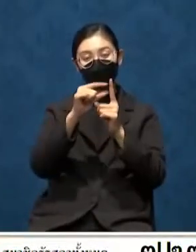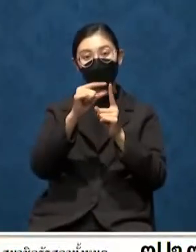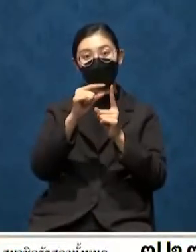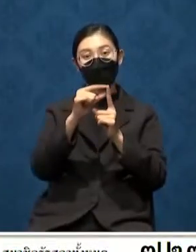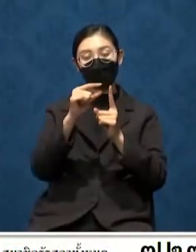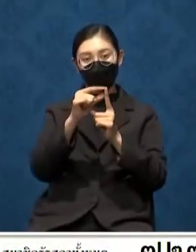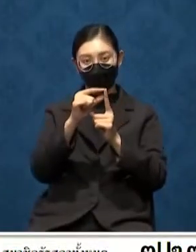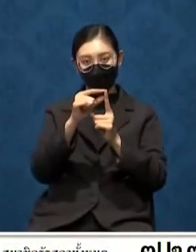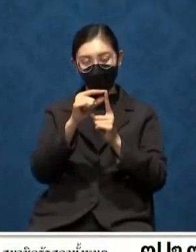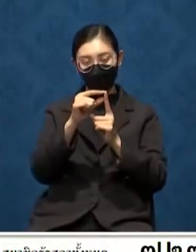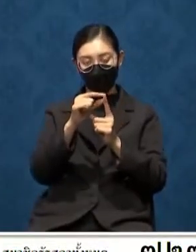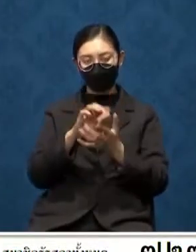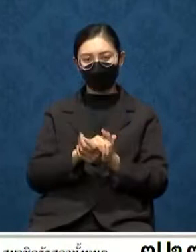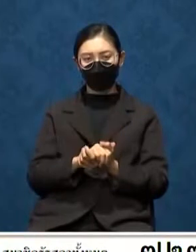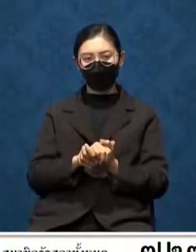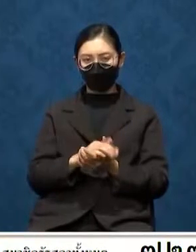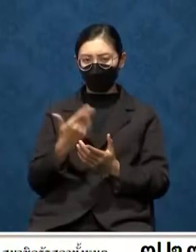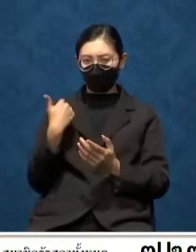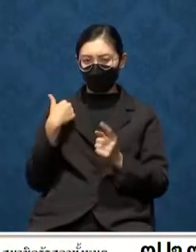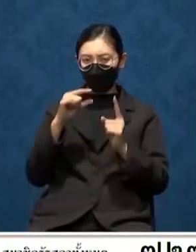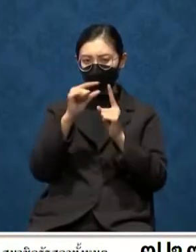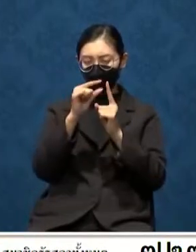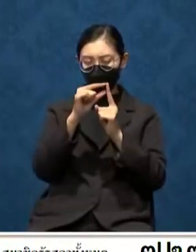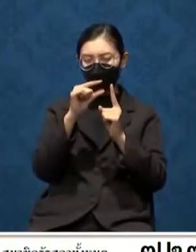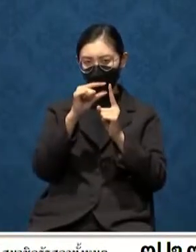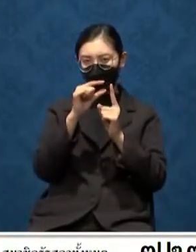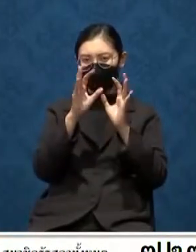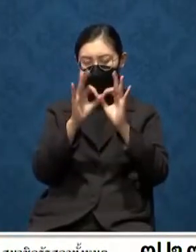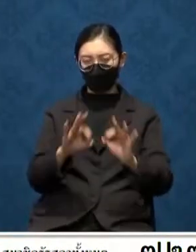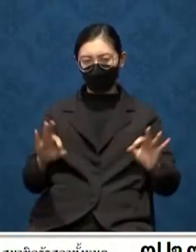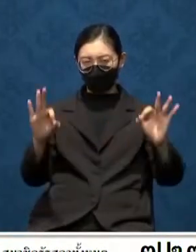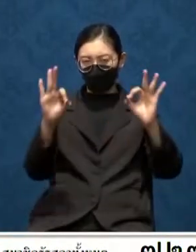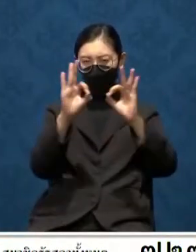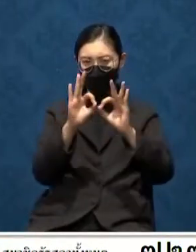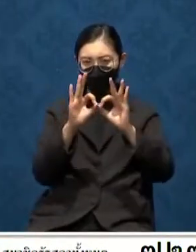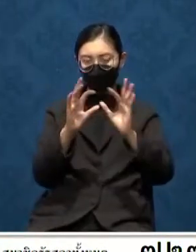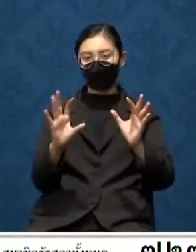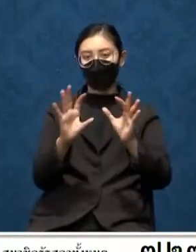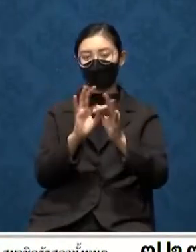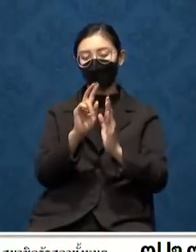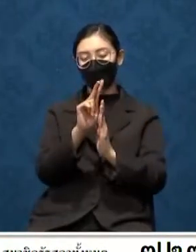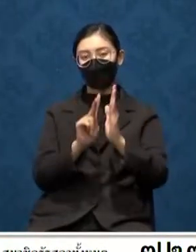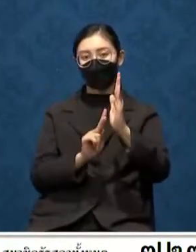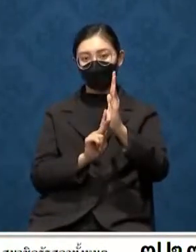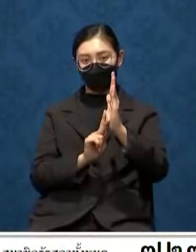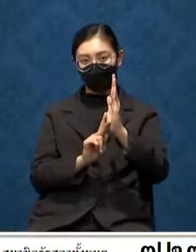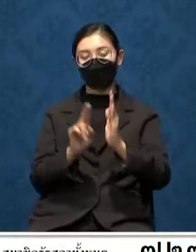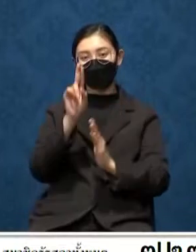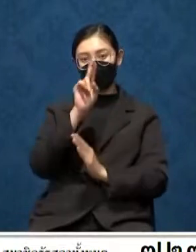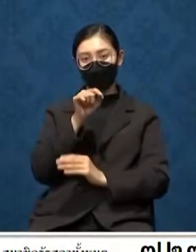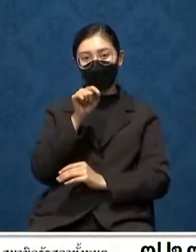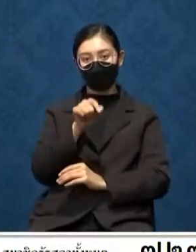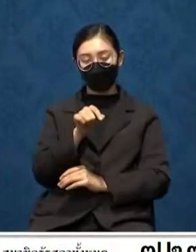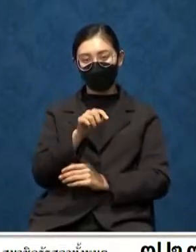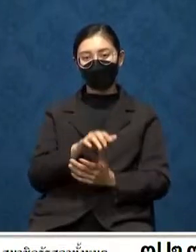บางคำซึ่งเผอิญมันเป็นคำที่มีความสำคัญอย่างยิ่งในการบังคับใช้กฎหมายฉบับนี้นะครับคือจะเห็นได้ว่า